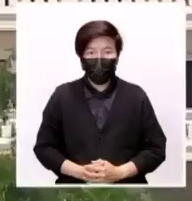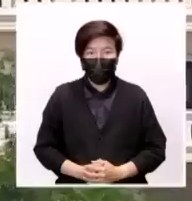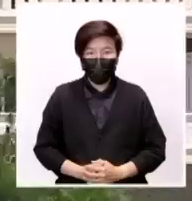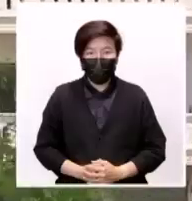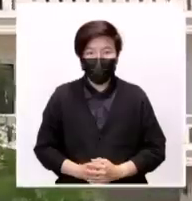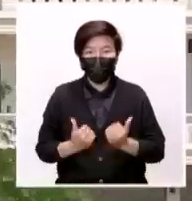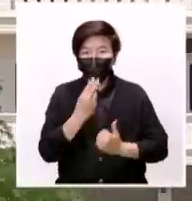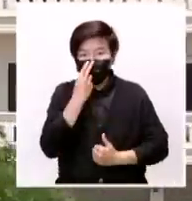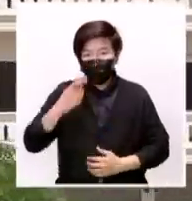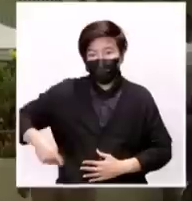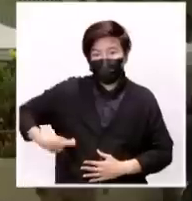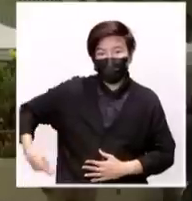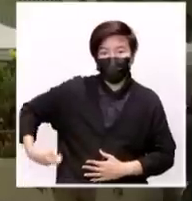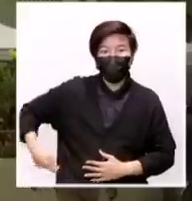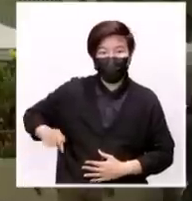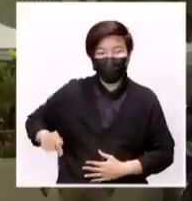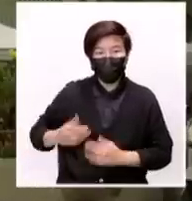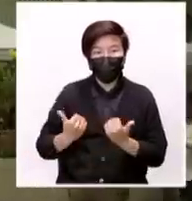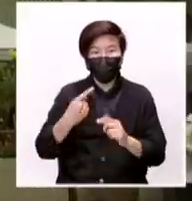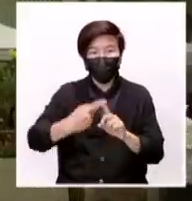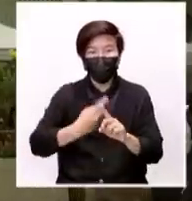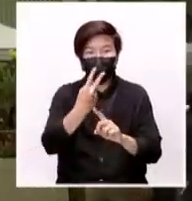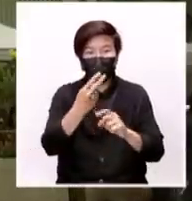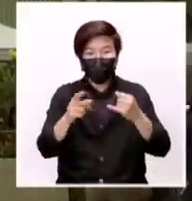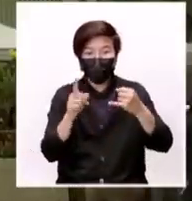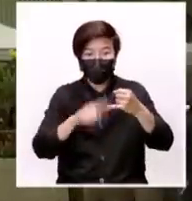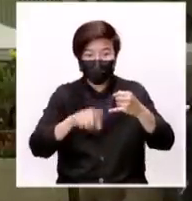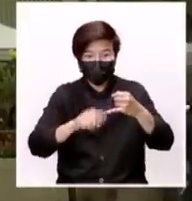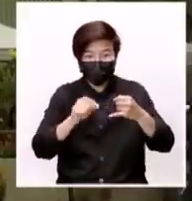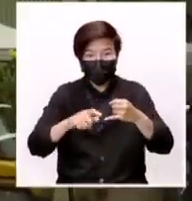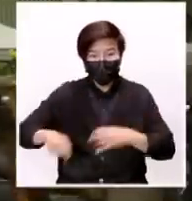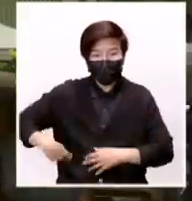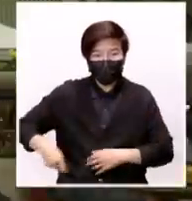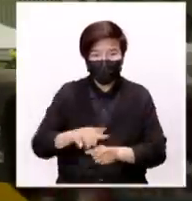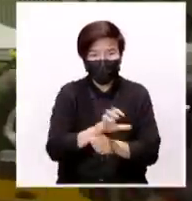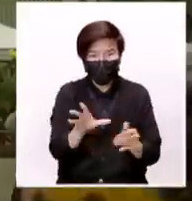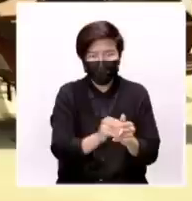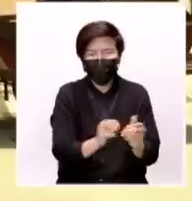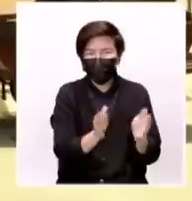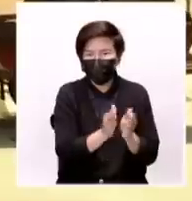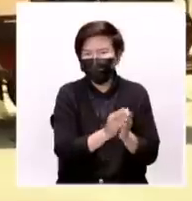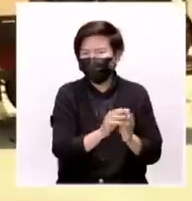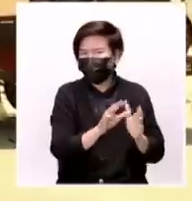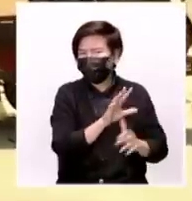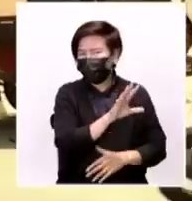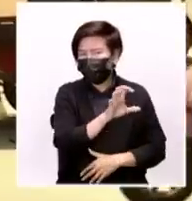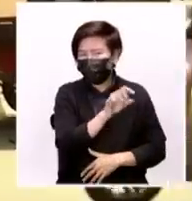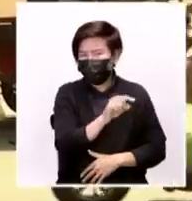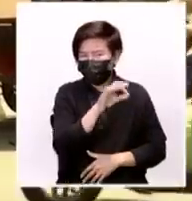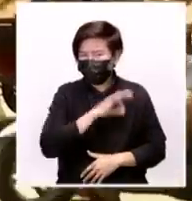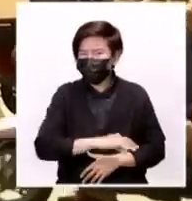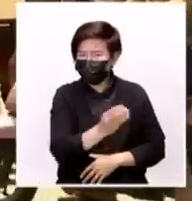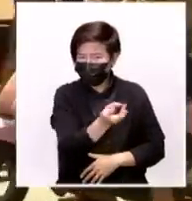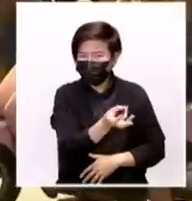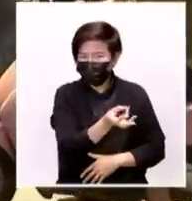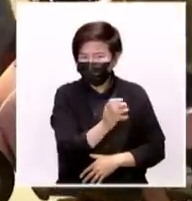ไปปิดท้ายกันที่กัมพูชากันบ้างนะคะช่วงปลายเดือนกุมภาพันธ์ค่ะตอนนั้นกัมพูชามีผู้ติดเชื้อสะสมเพียง500คนนะคะถือว่าน้อยมากเลย